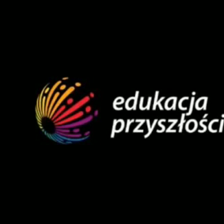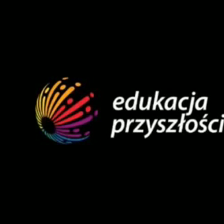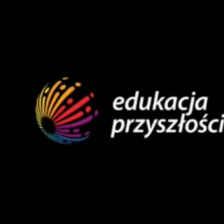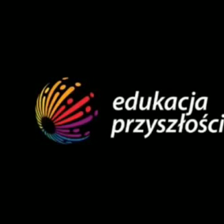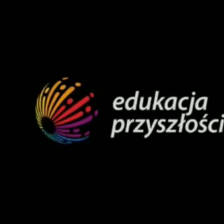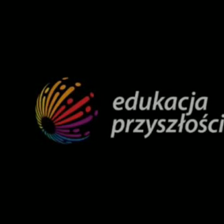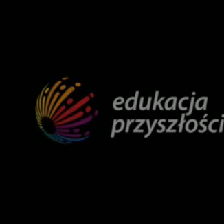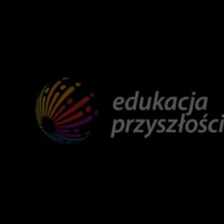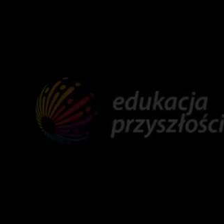Dziękuje za